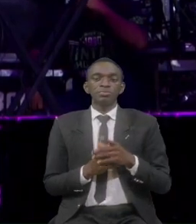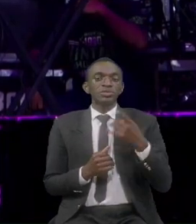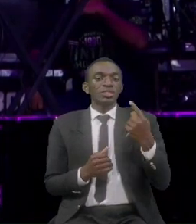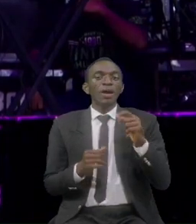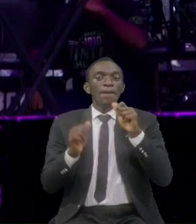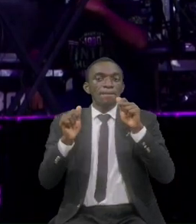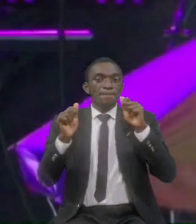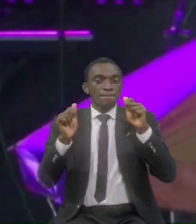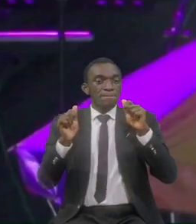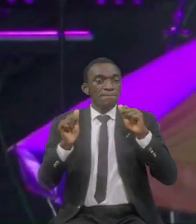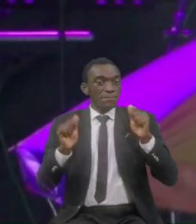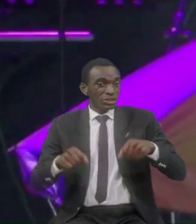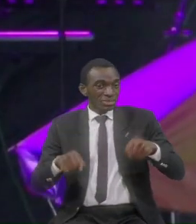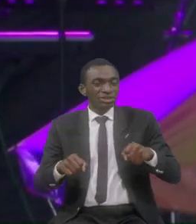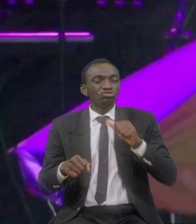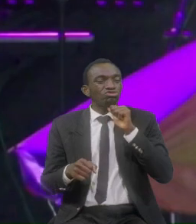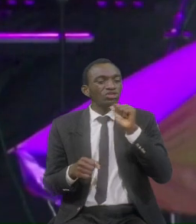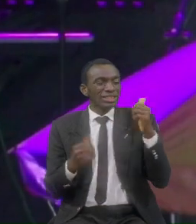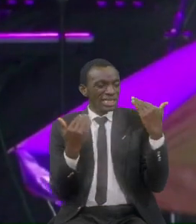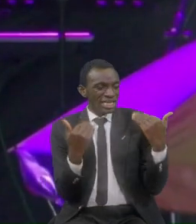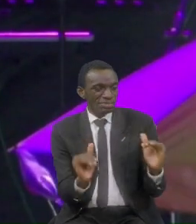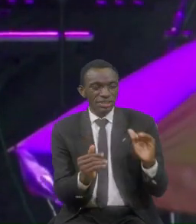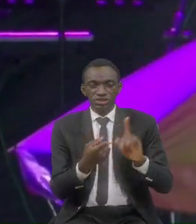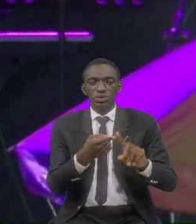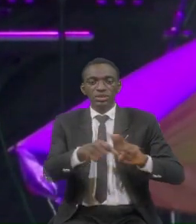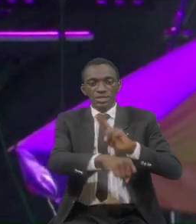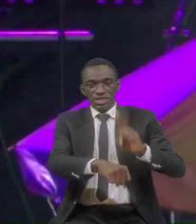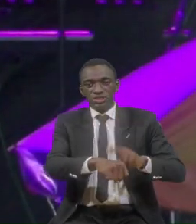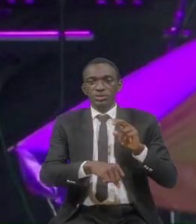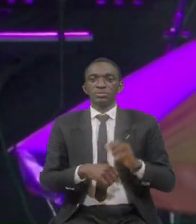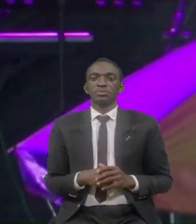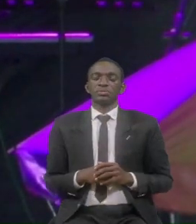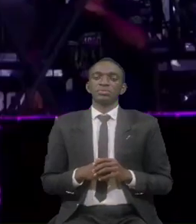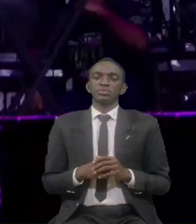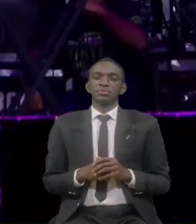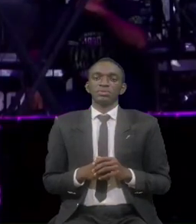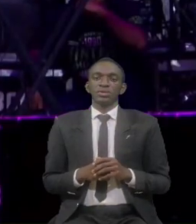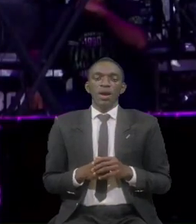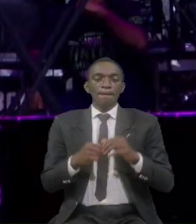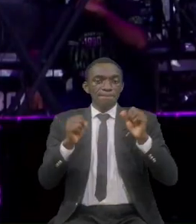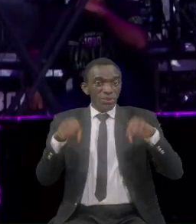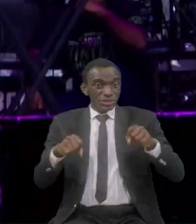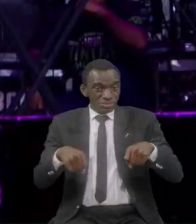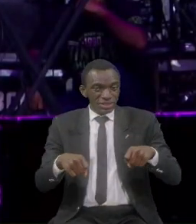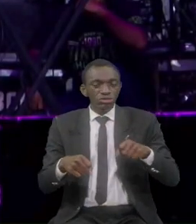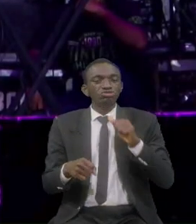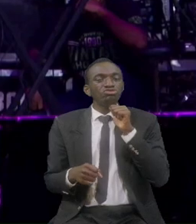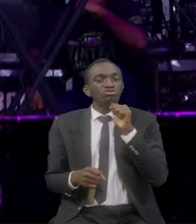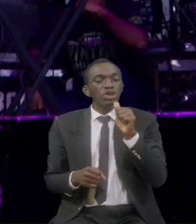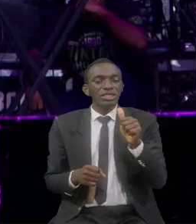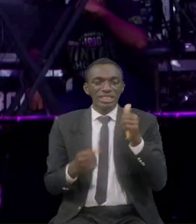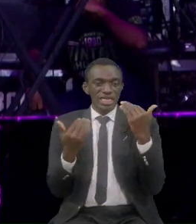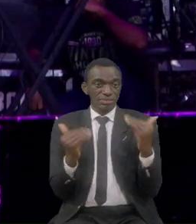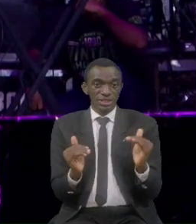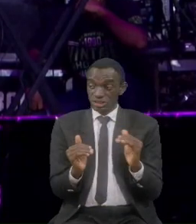are not limited in a nation. Dili ni siya ginalimitahan sa mga tao sa mga nasod. The possibilities in God, the possibilities